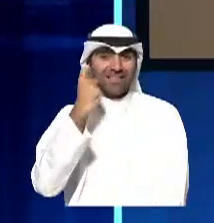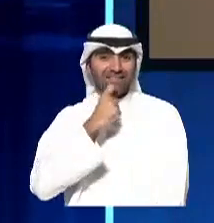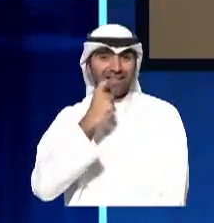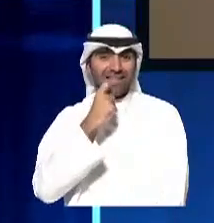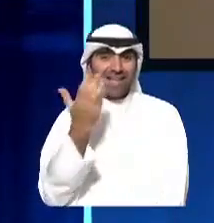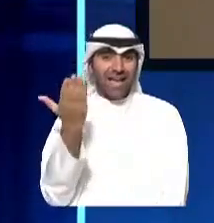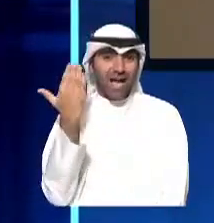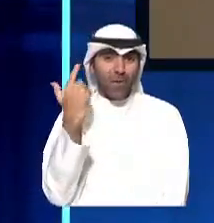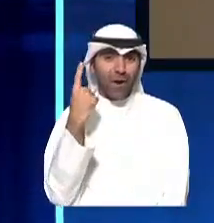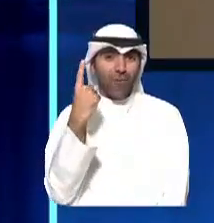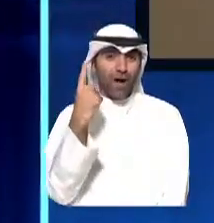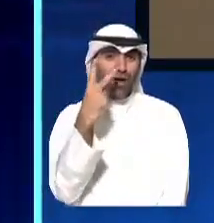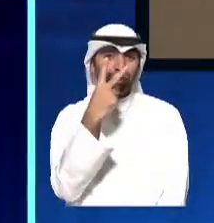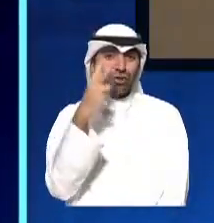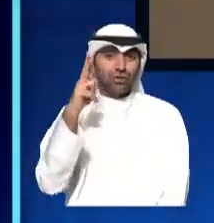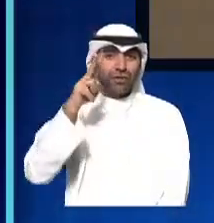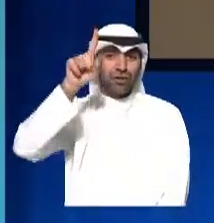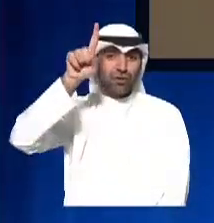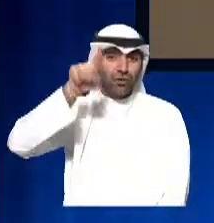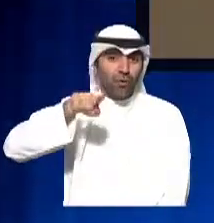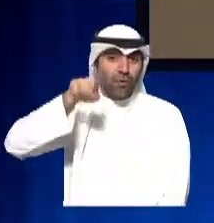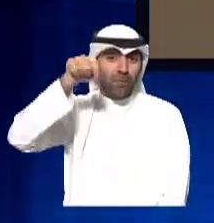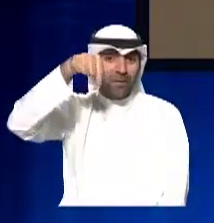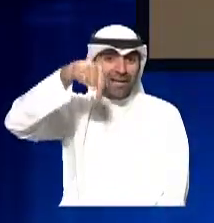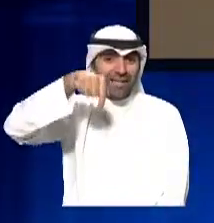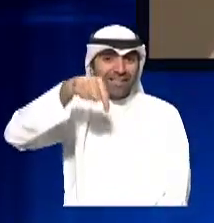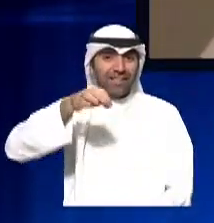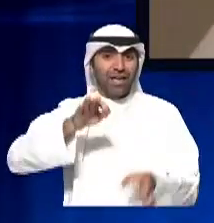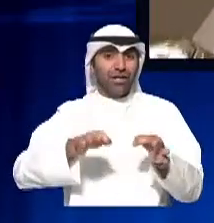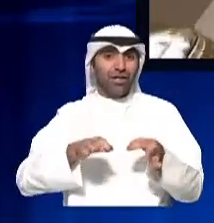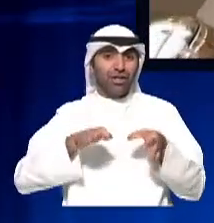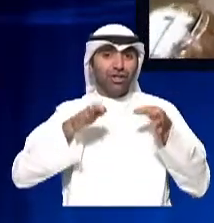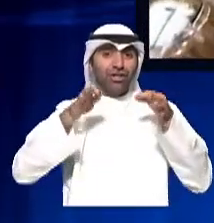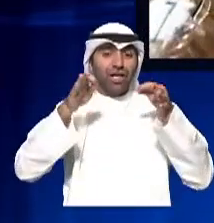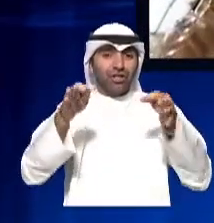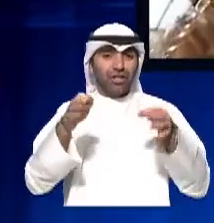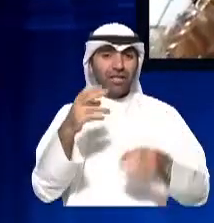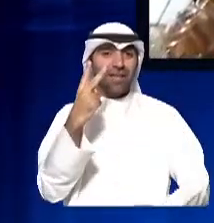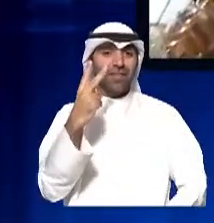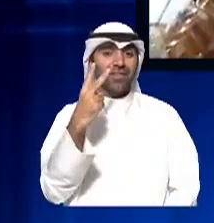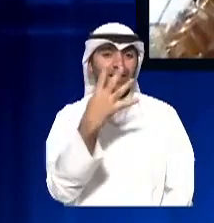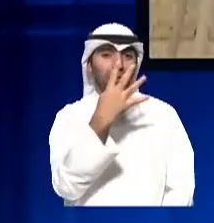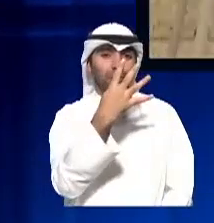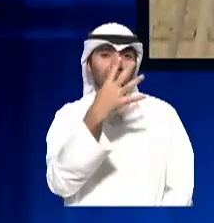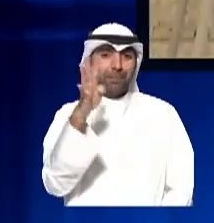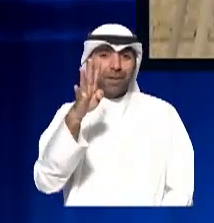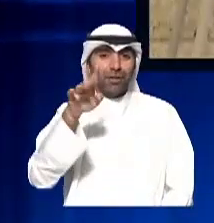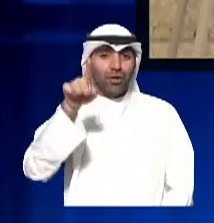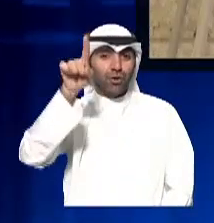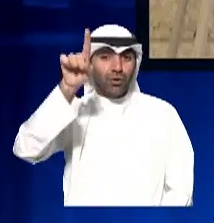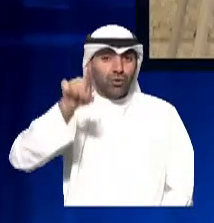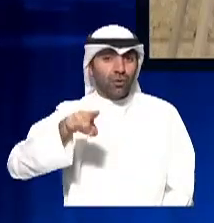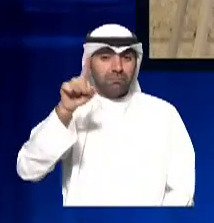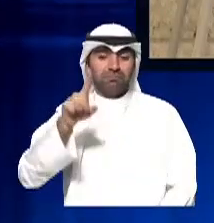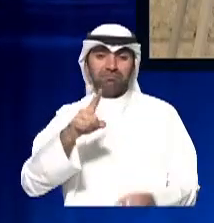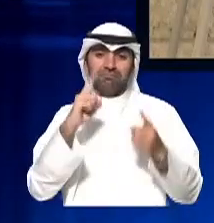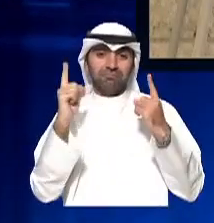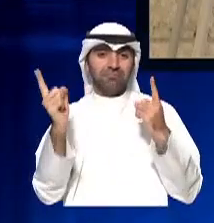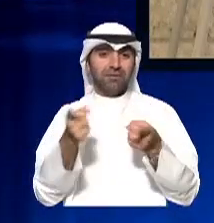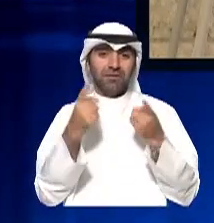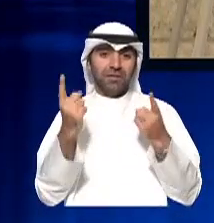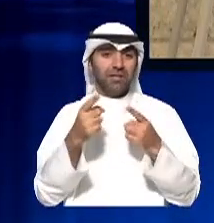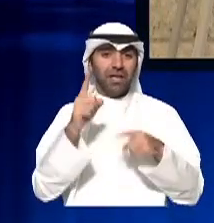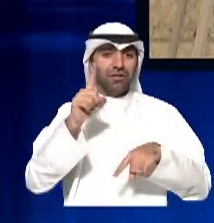المأمونية مثبتة ومتطابقة لإعطاء الجرعة الثانية بعد 16 أسبوع أو حتى 12 أسبوع.